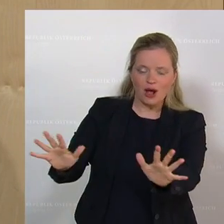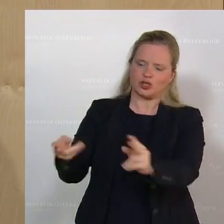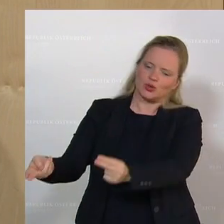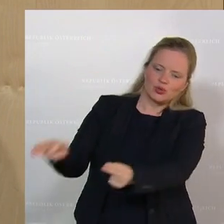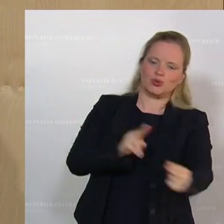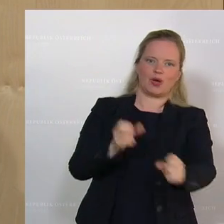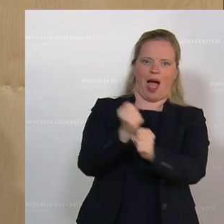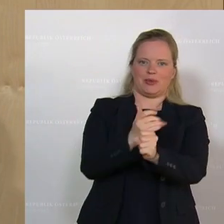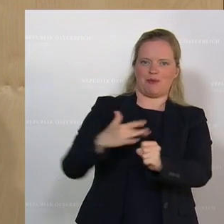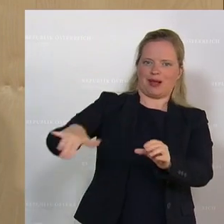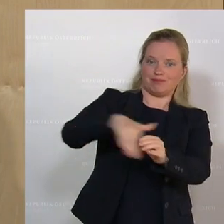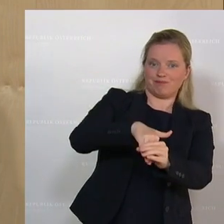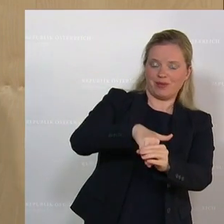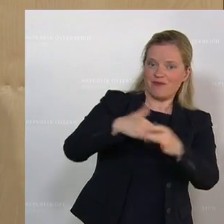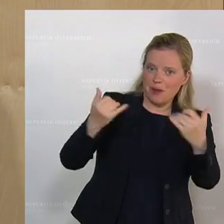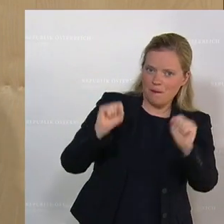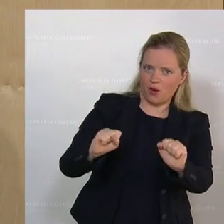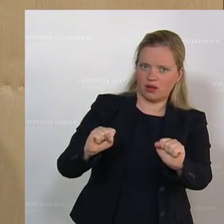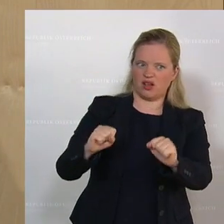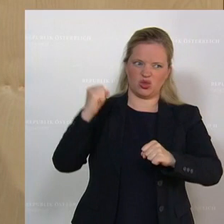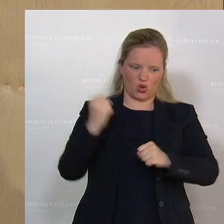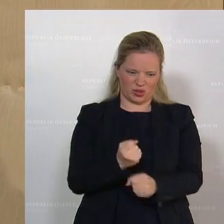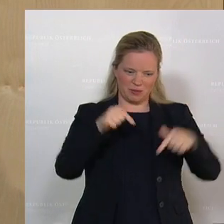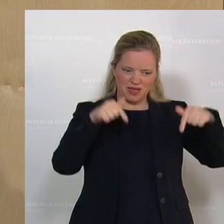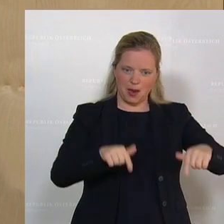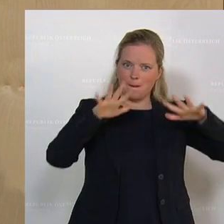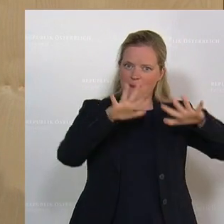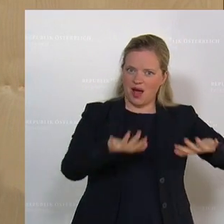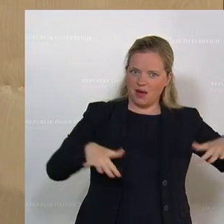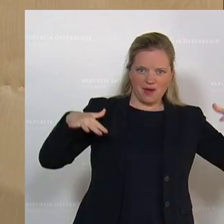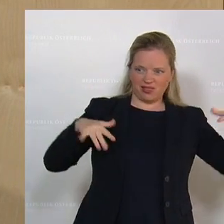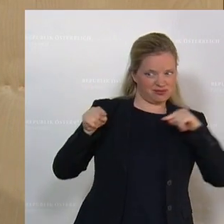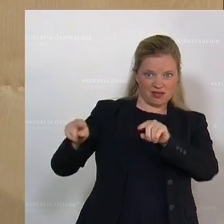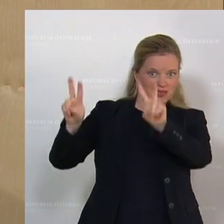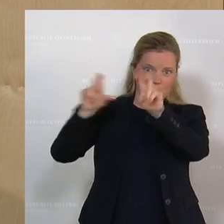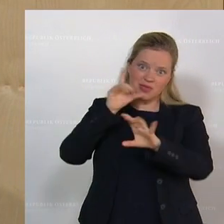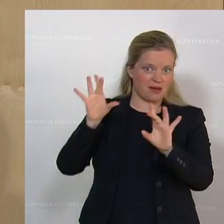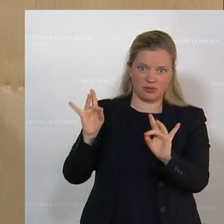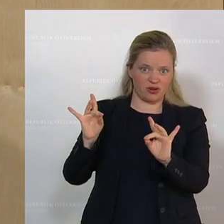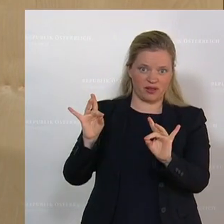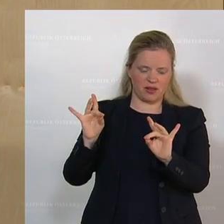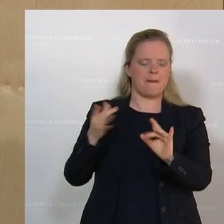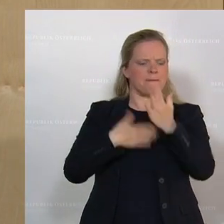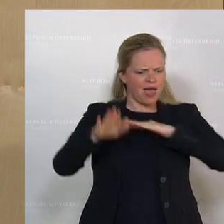Beschäftigung zu bringen? Trotzdem beschäftigen wir uns hier im Parlament mit dem sogenannten